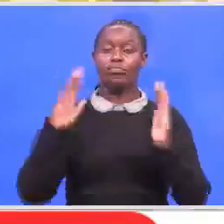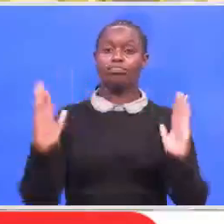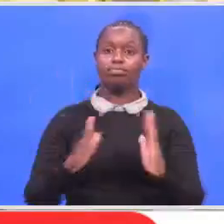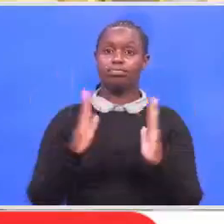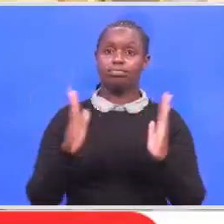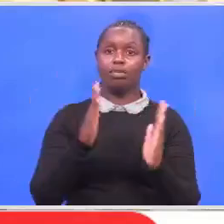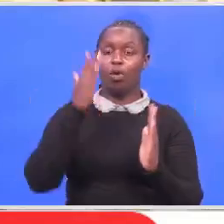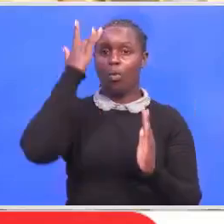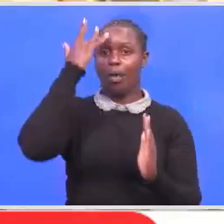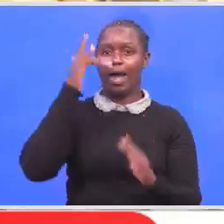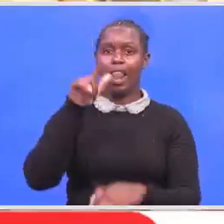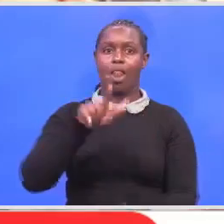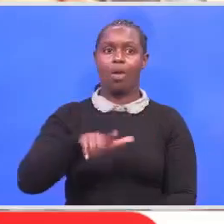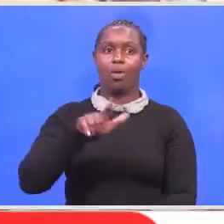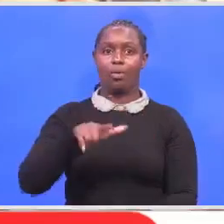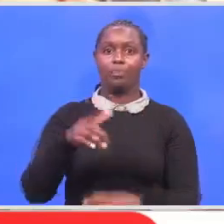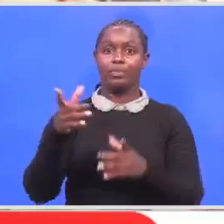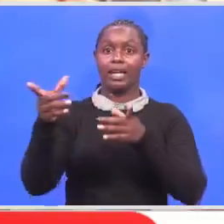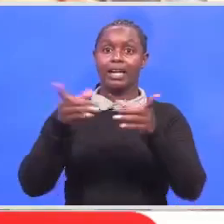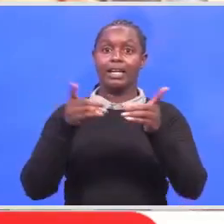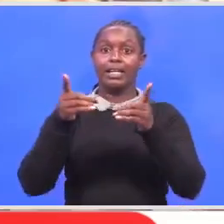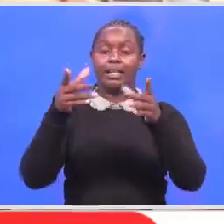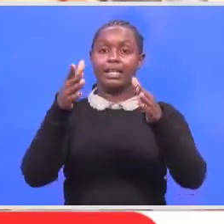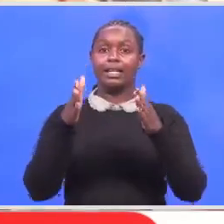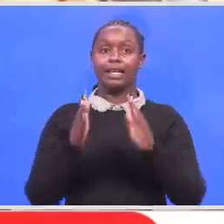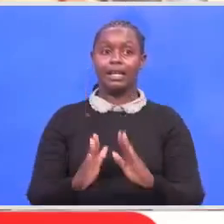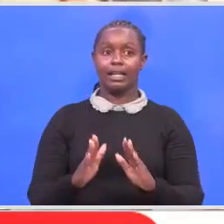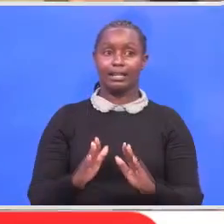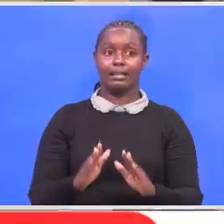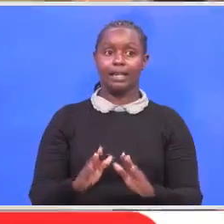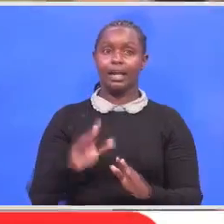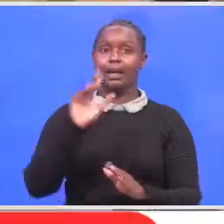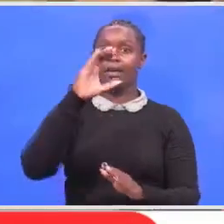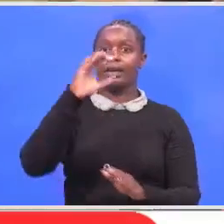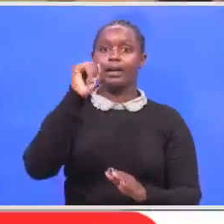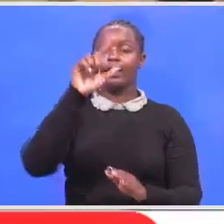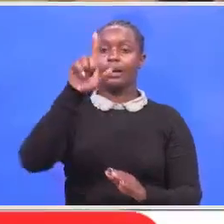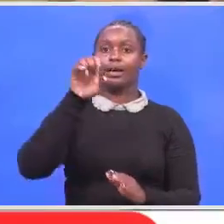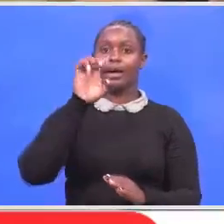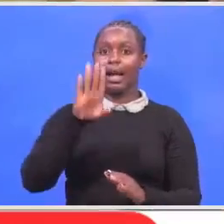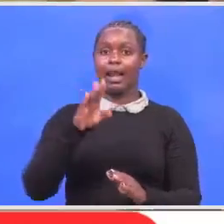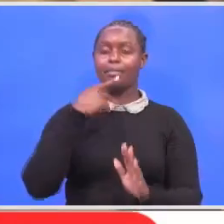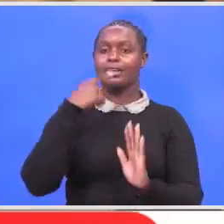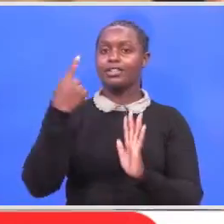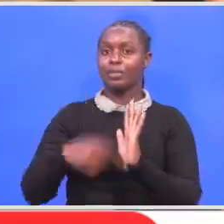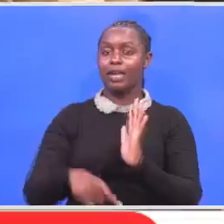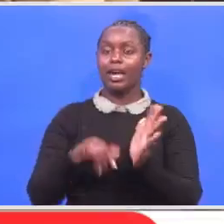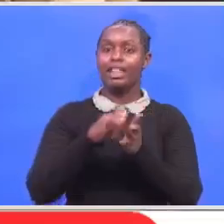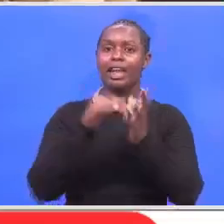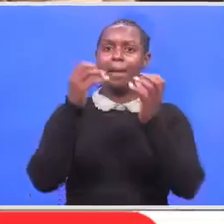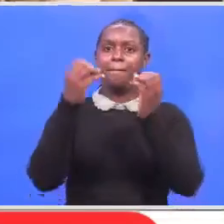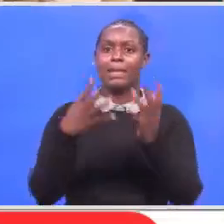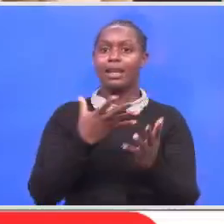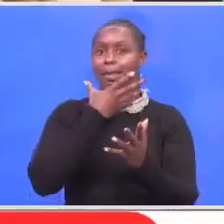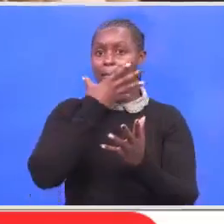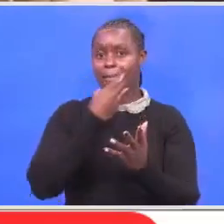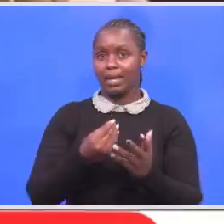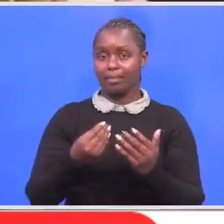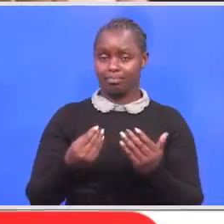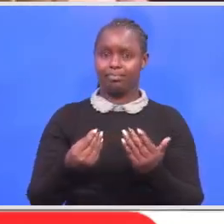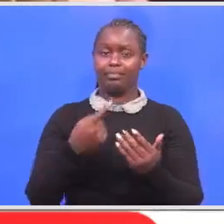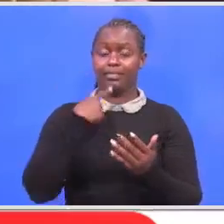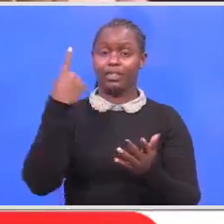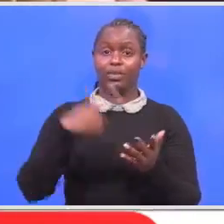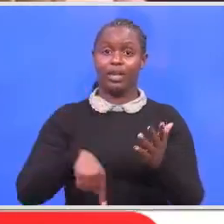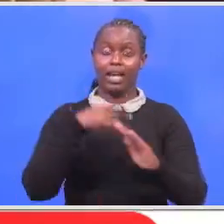low. Mkurugenzi wa afya katika kaunti ya Bungoma, Caleb Wata, akisema kuwa wanaume wengi wamekuwa na dhana ya kuwa mpango